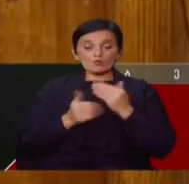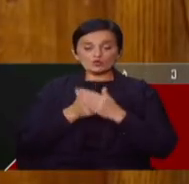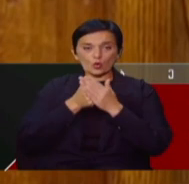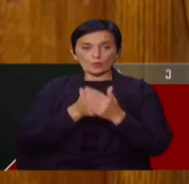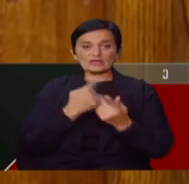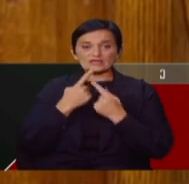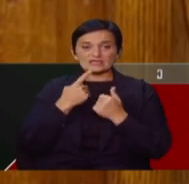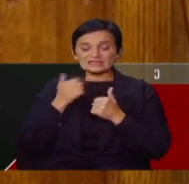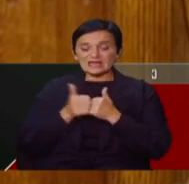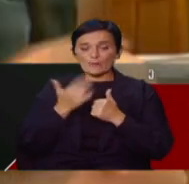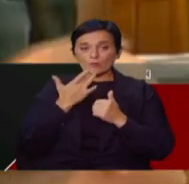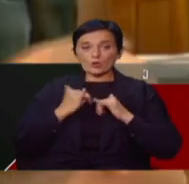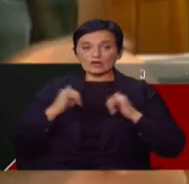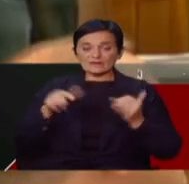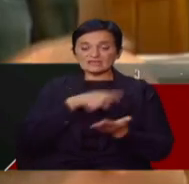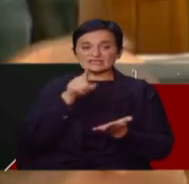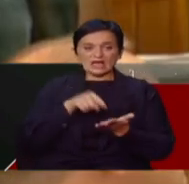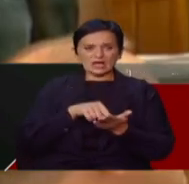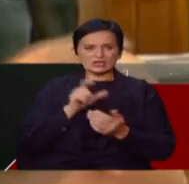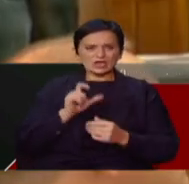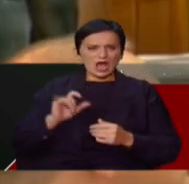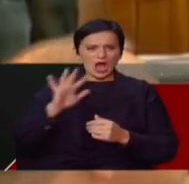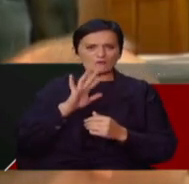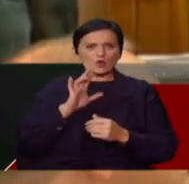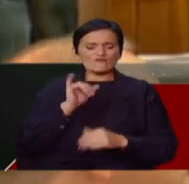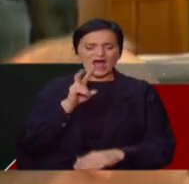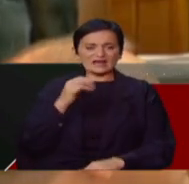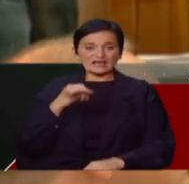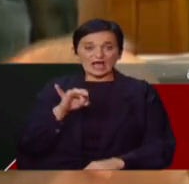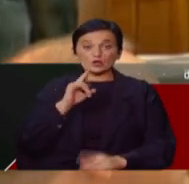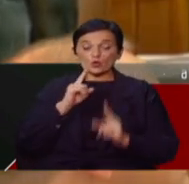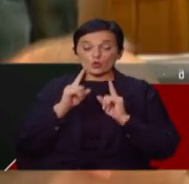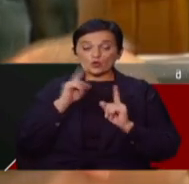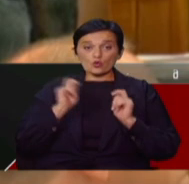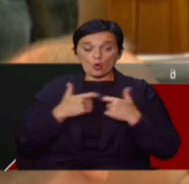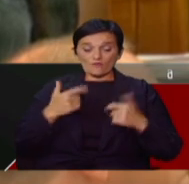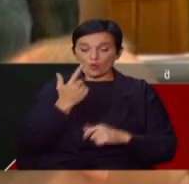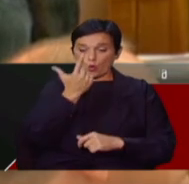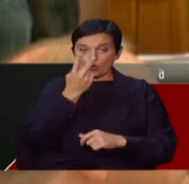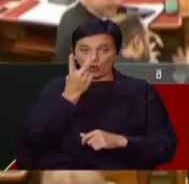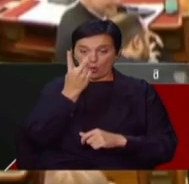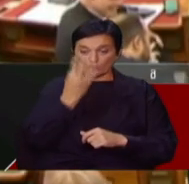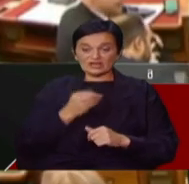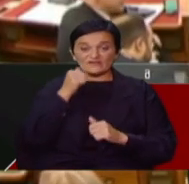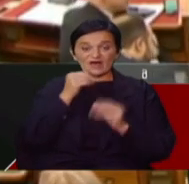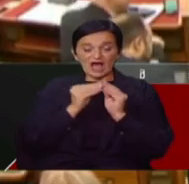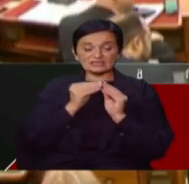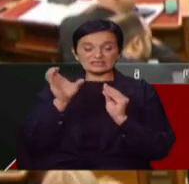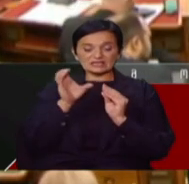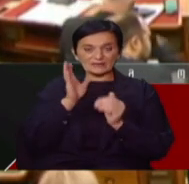ისაუბრა სამეზობლო პოლიტიკისა და გაფართოების საკითხებში ევროკომისარმა ოლივერ ვარჰეიმი. კონფერენცია ორდღიანია, ის ხვალ 10 სექტემბერს